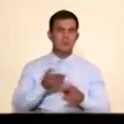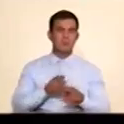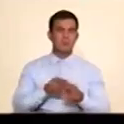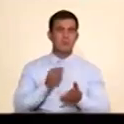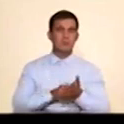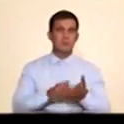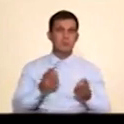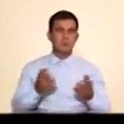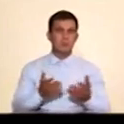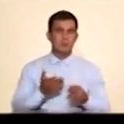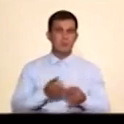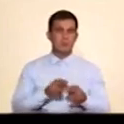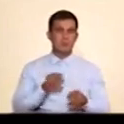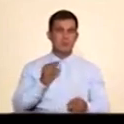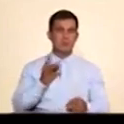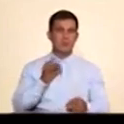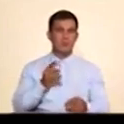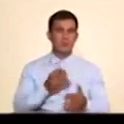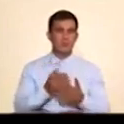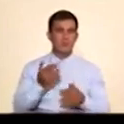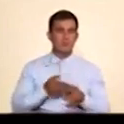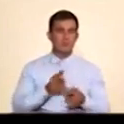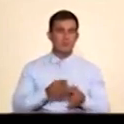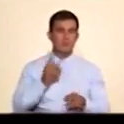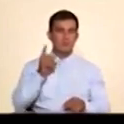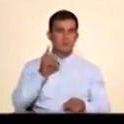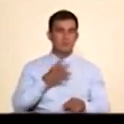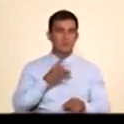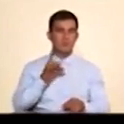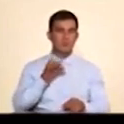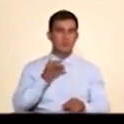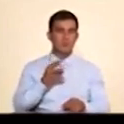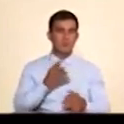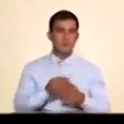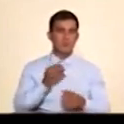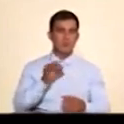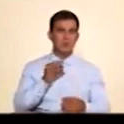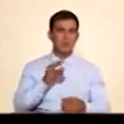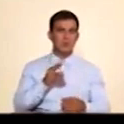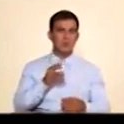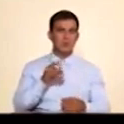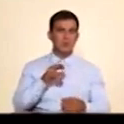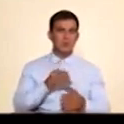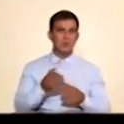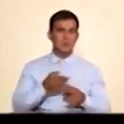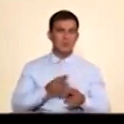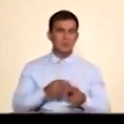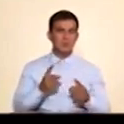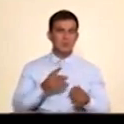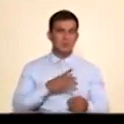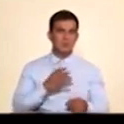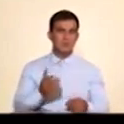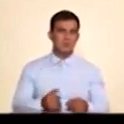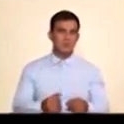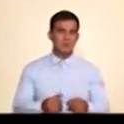nima? Franklar o'zlaridan oldingi g'arbiy Rim imperiyasi kabi qudratli davlat tuzishga harakat qilishdi